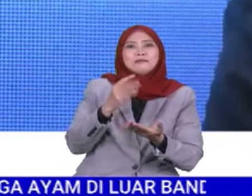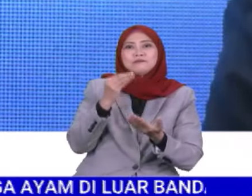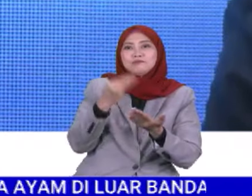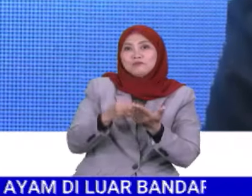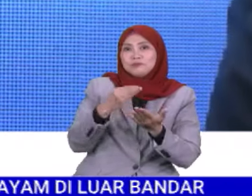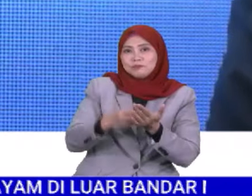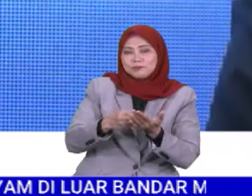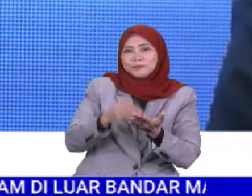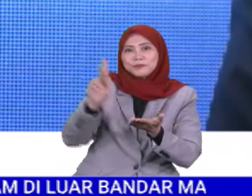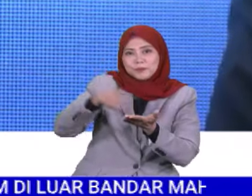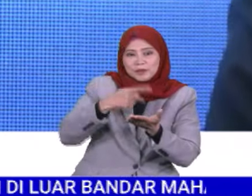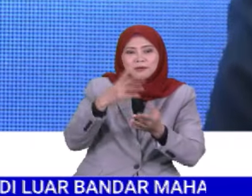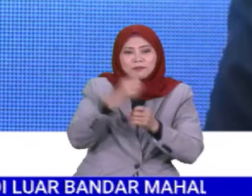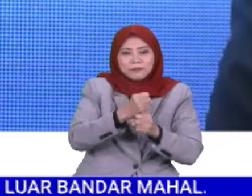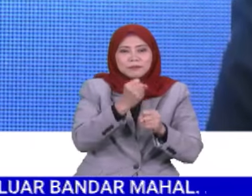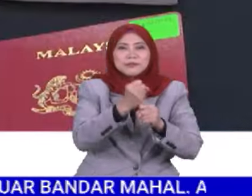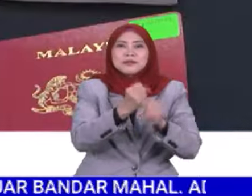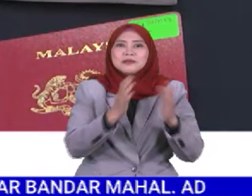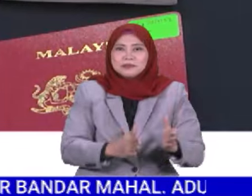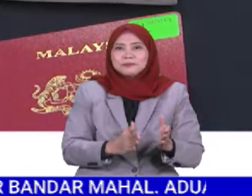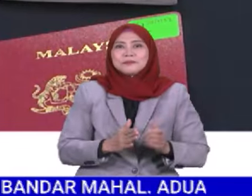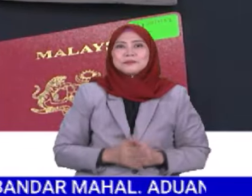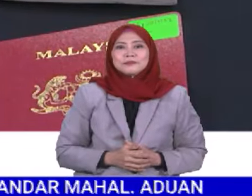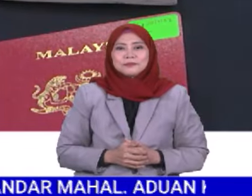sekiranya berjaya mendapatkan pekerja.